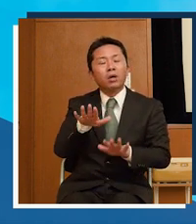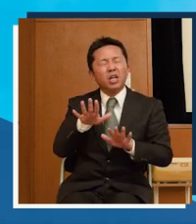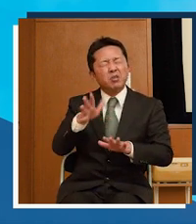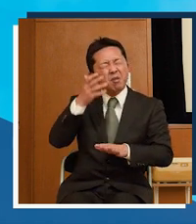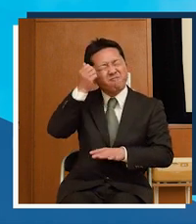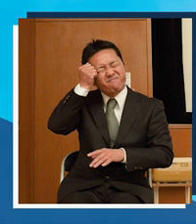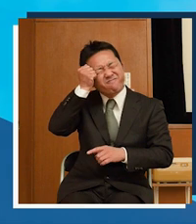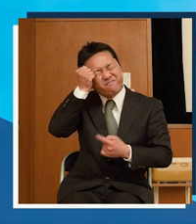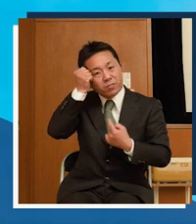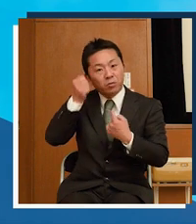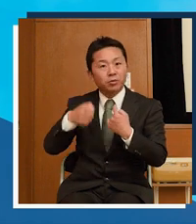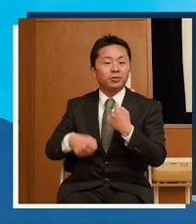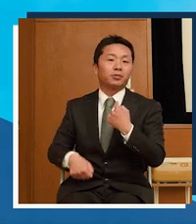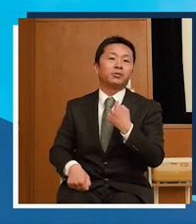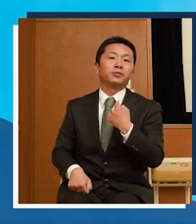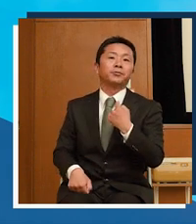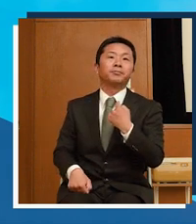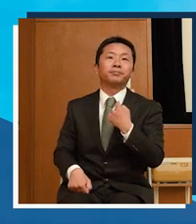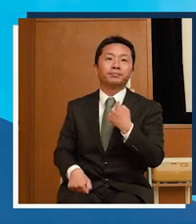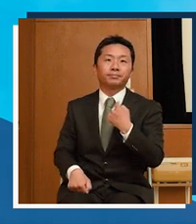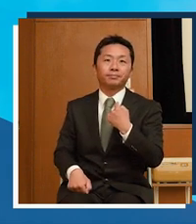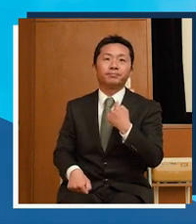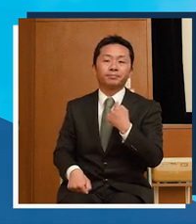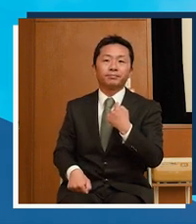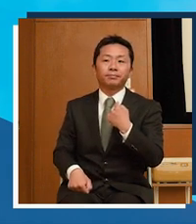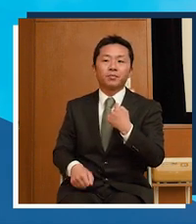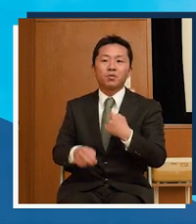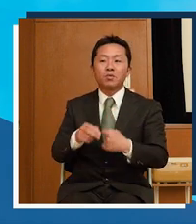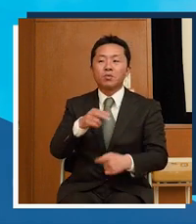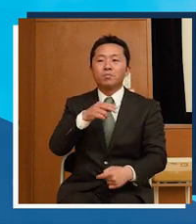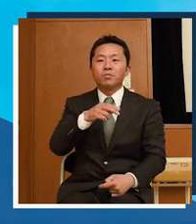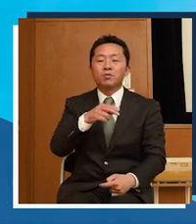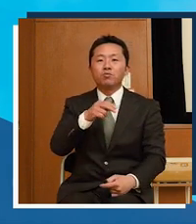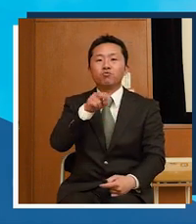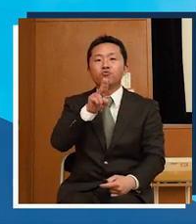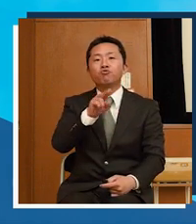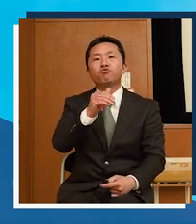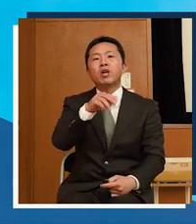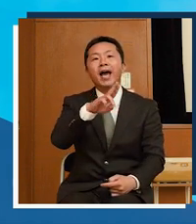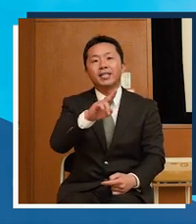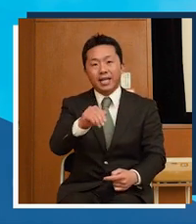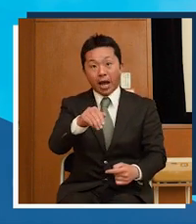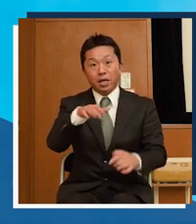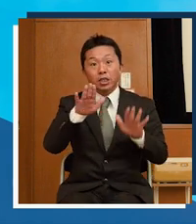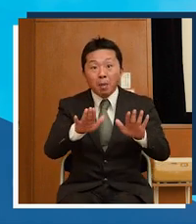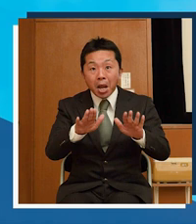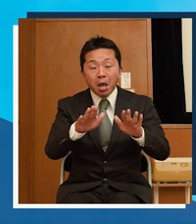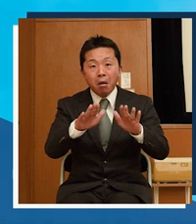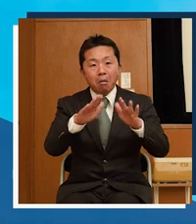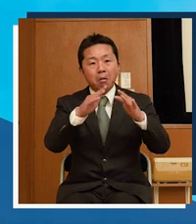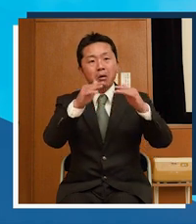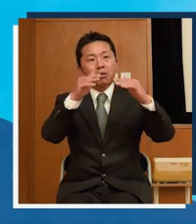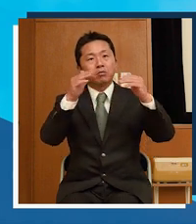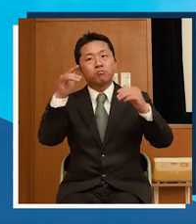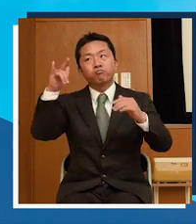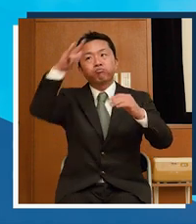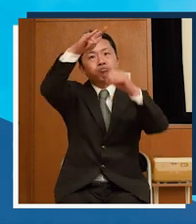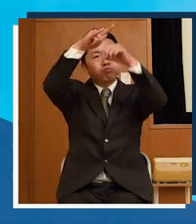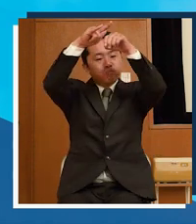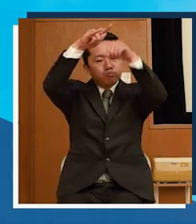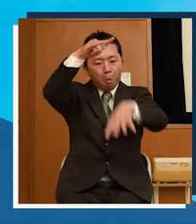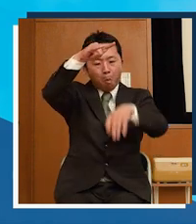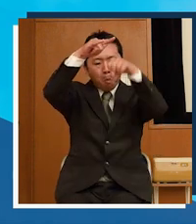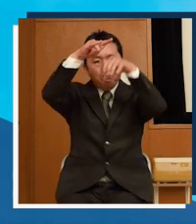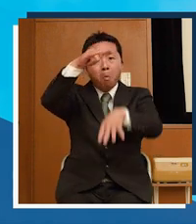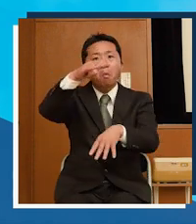鮮明に覚えていますあのウクライナの都市が空爆されたその時の